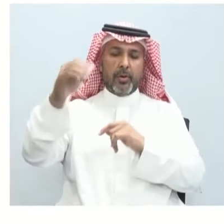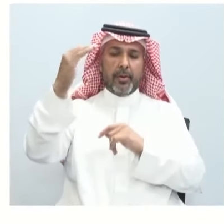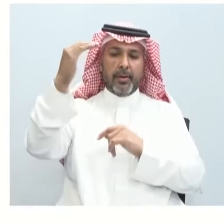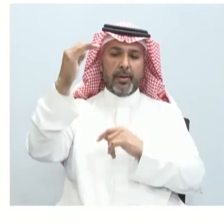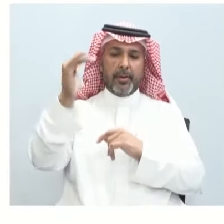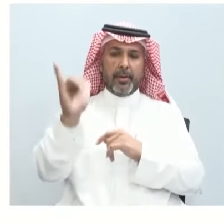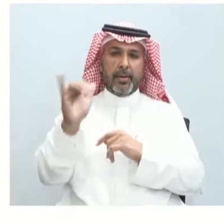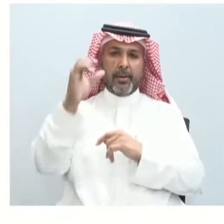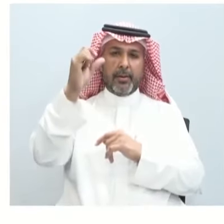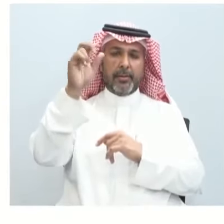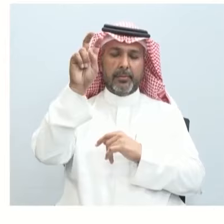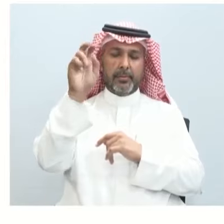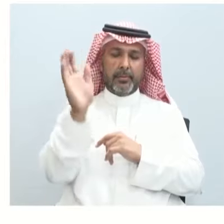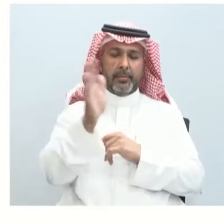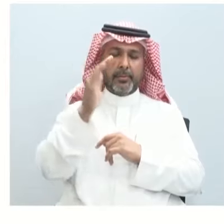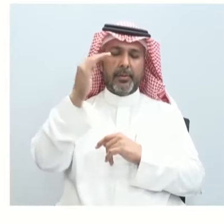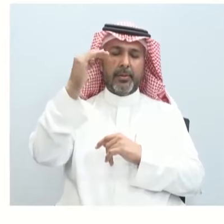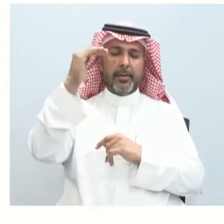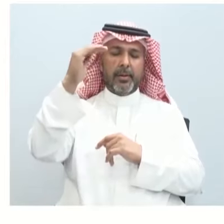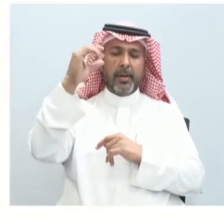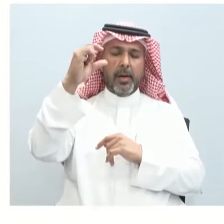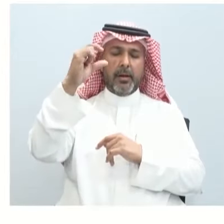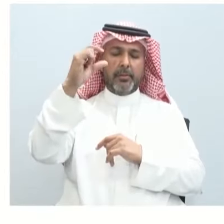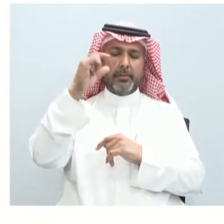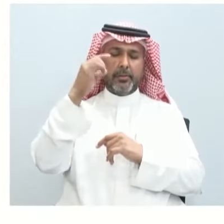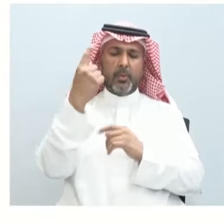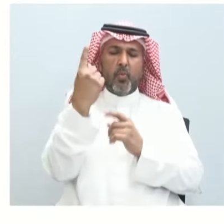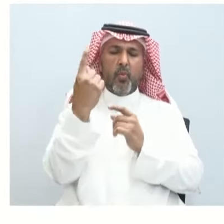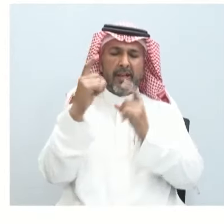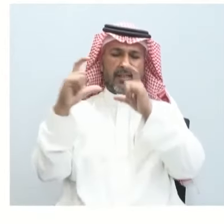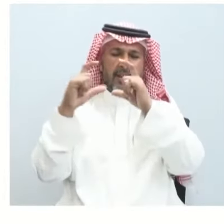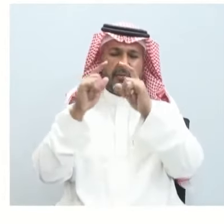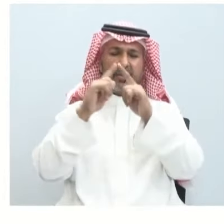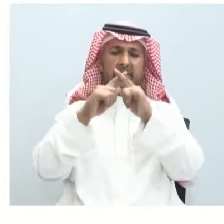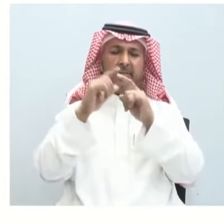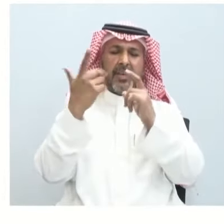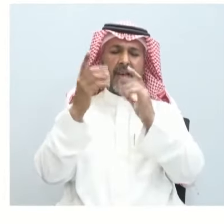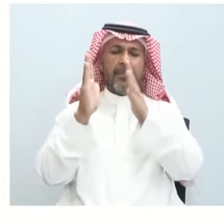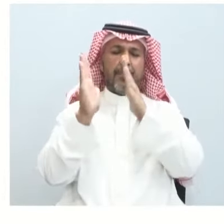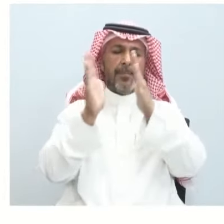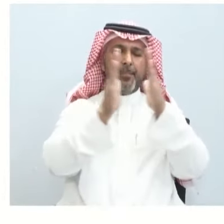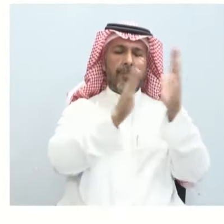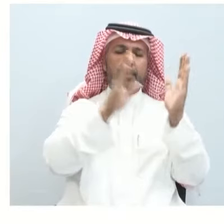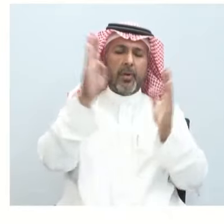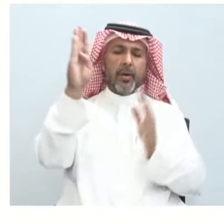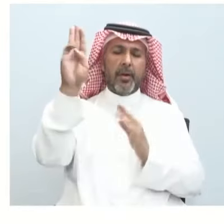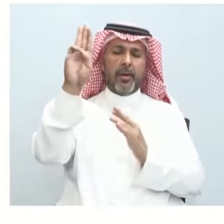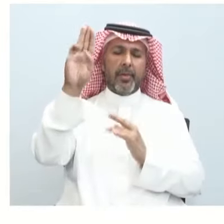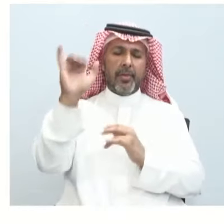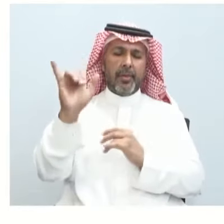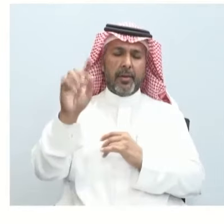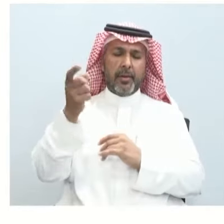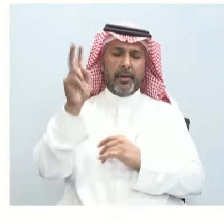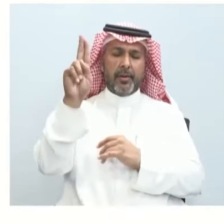اخذناه في الحصه السابقه عن طريق حل تمارين الواجب من فقره تدرب اوجد ناتج الضرب في كل مما